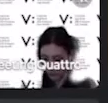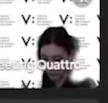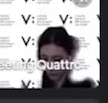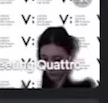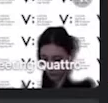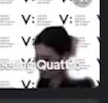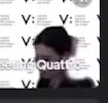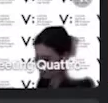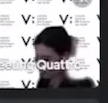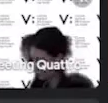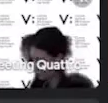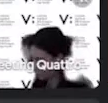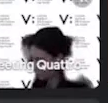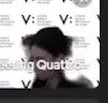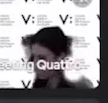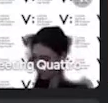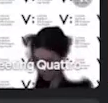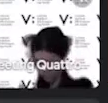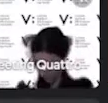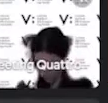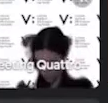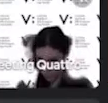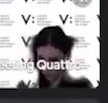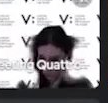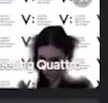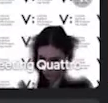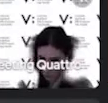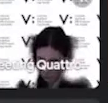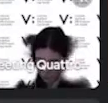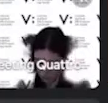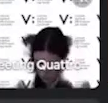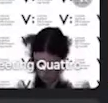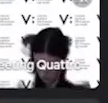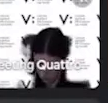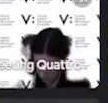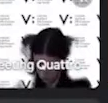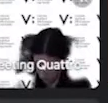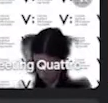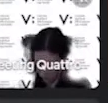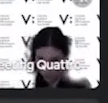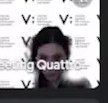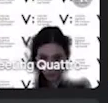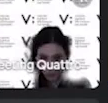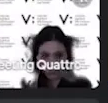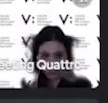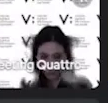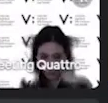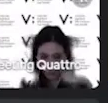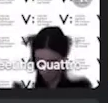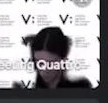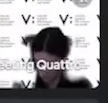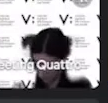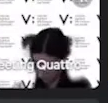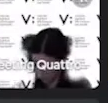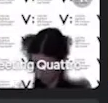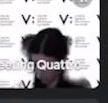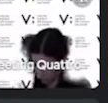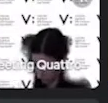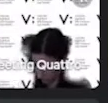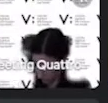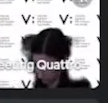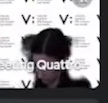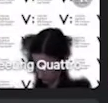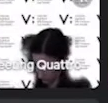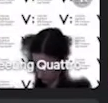e quindi si acquista appunto sicurezza. E questo è un fattore importante, perché è un fattore